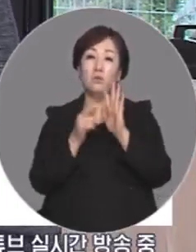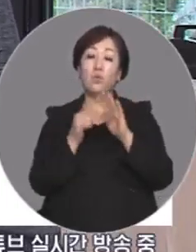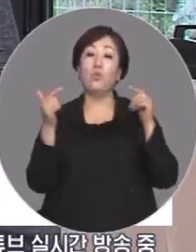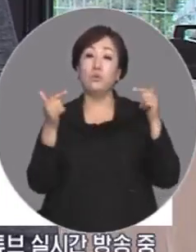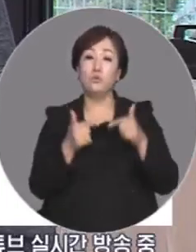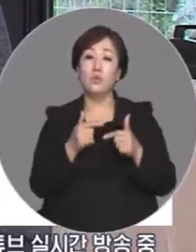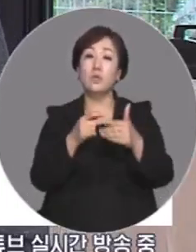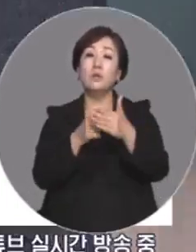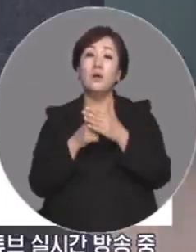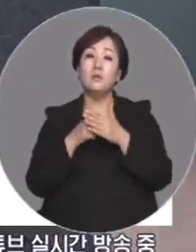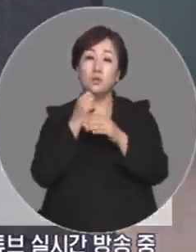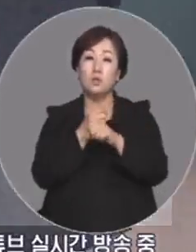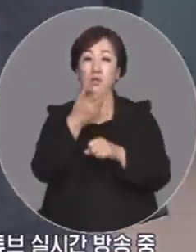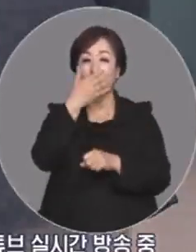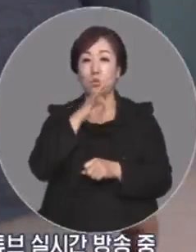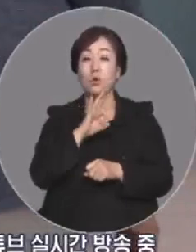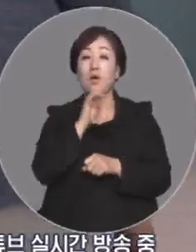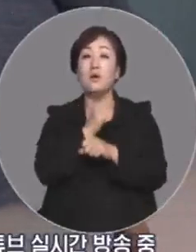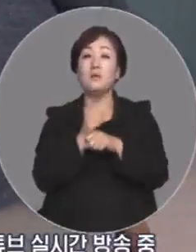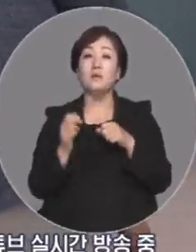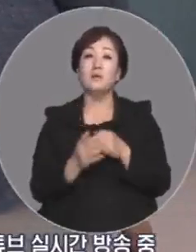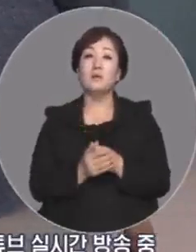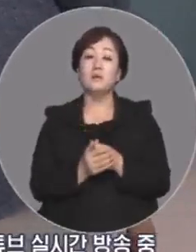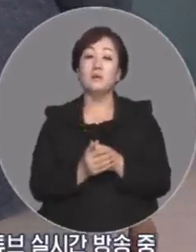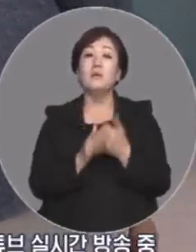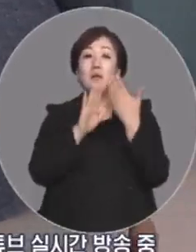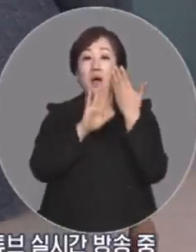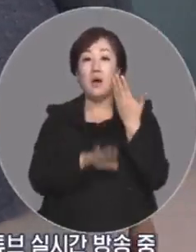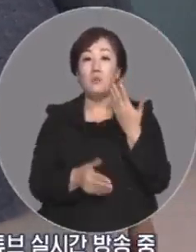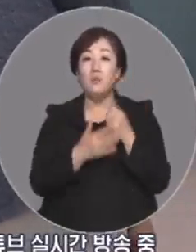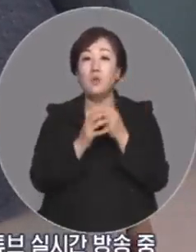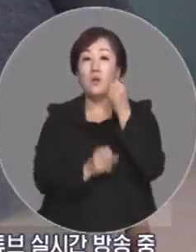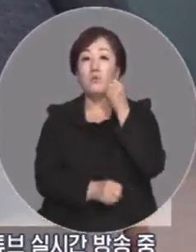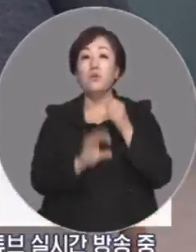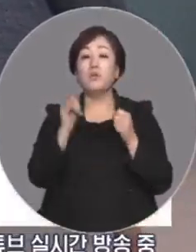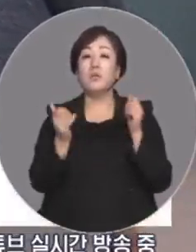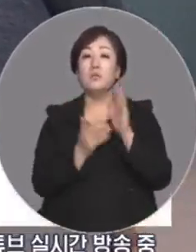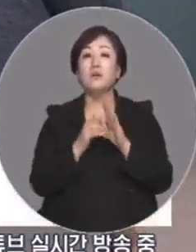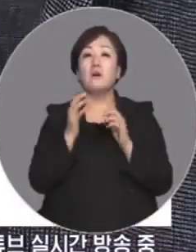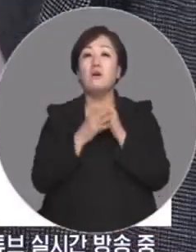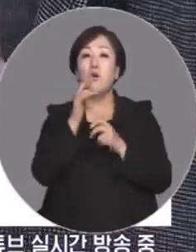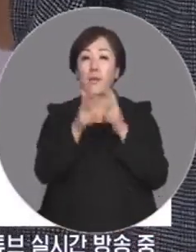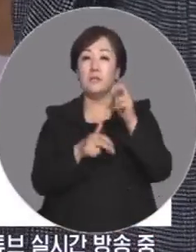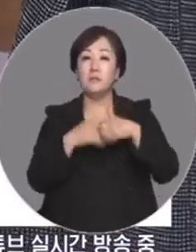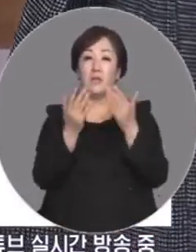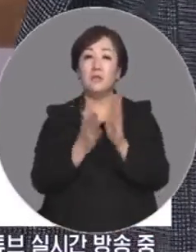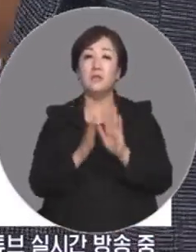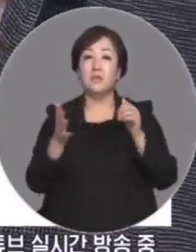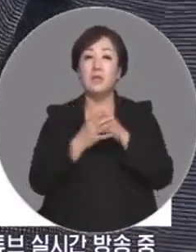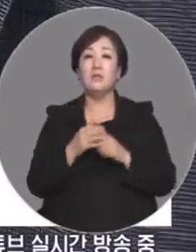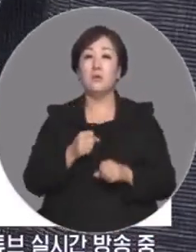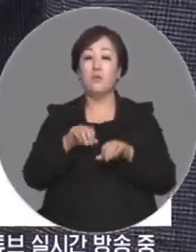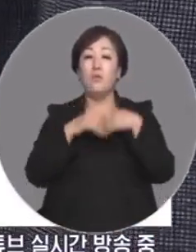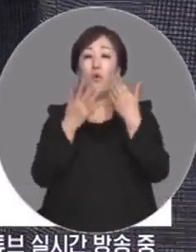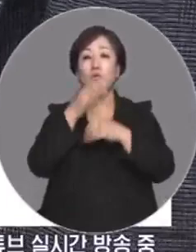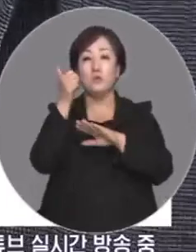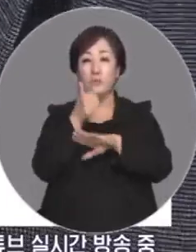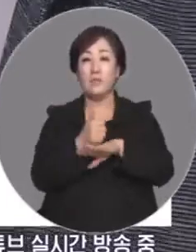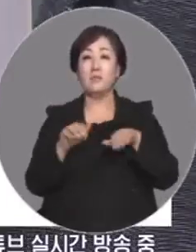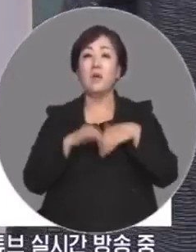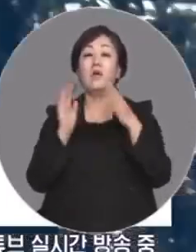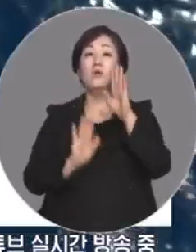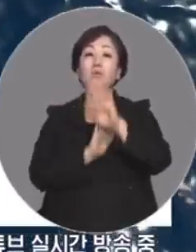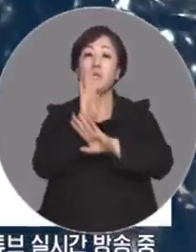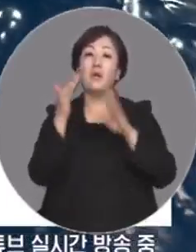효과를 가져올 수 있습니다. 또 하부 부유체부터 발전기 몸체와 날개까지 완제품을 육상에서